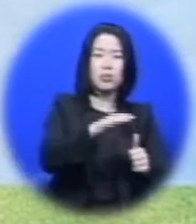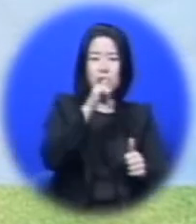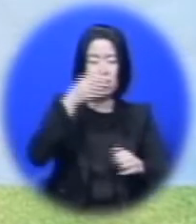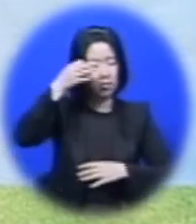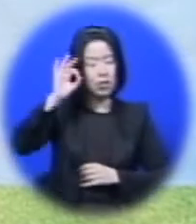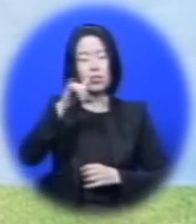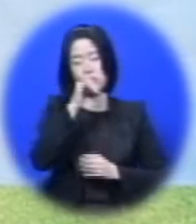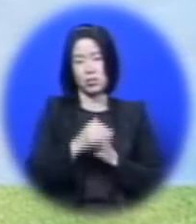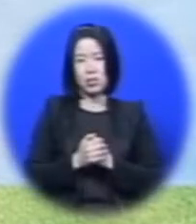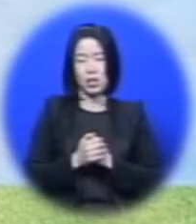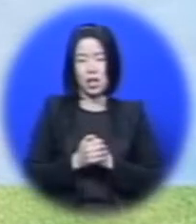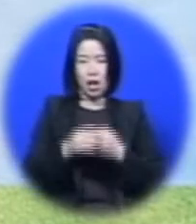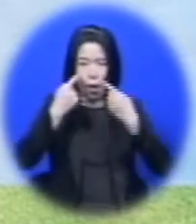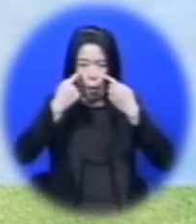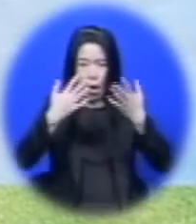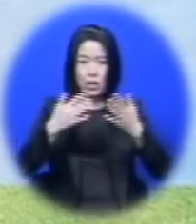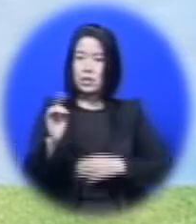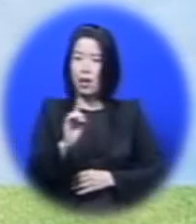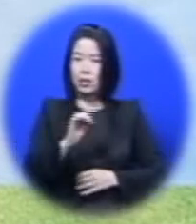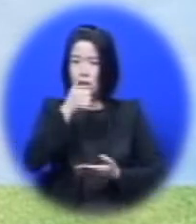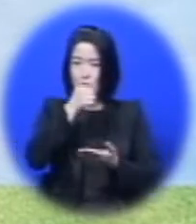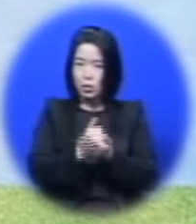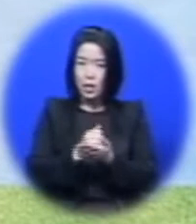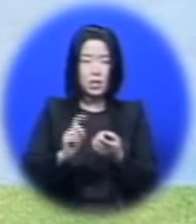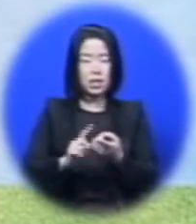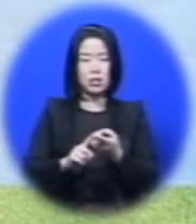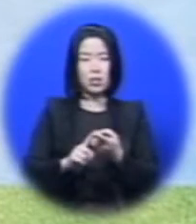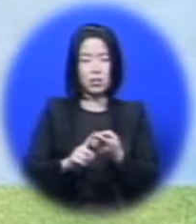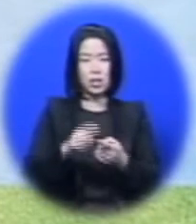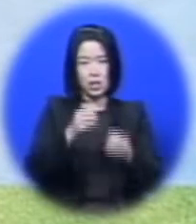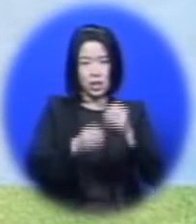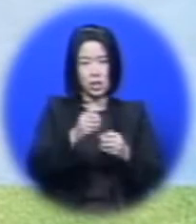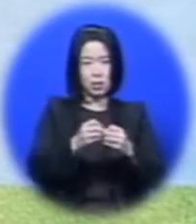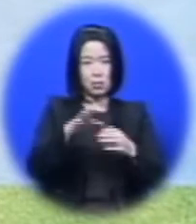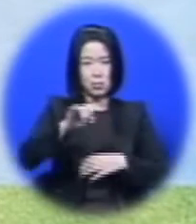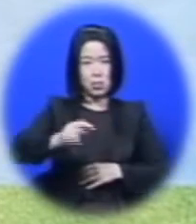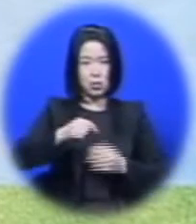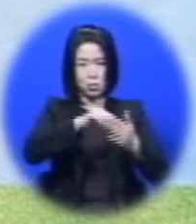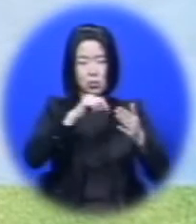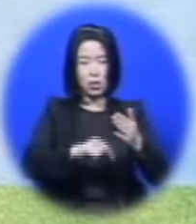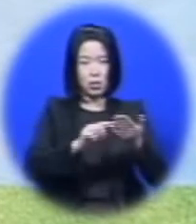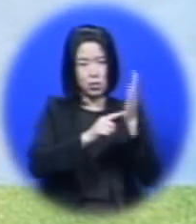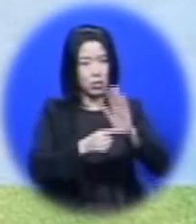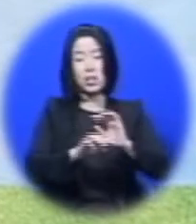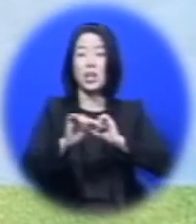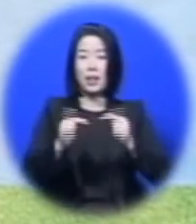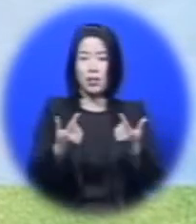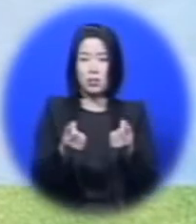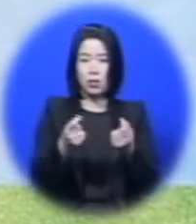거예요. 정확하게 그것이 어떤 죄였는지는 이 시편 속에는 정확히 드러나지 않는 것처럼